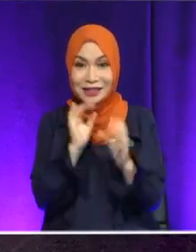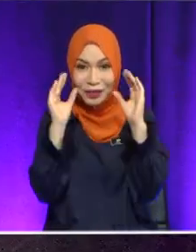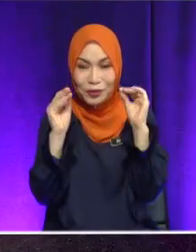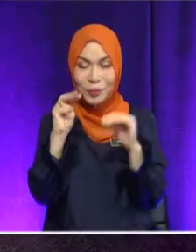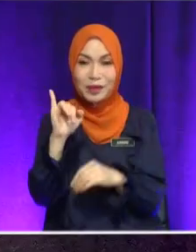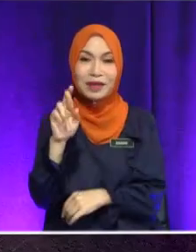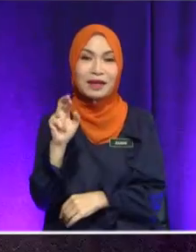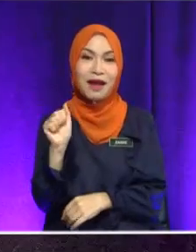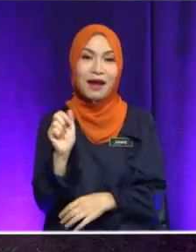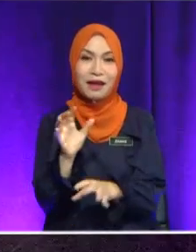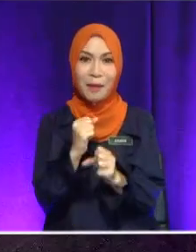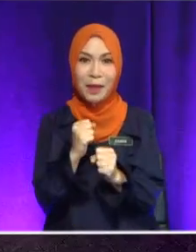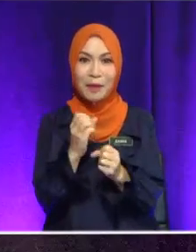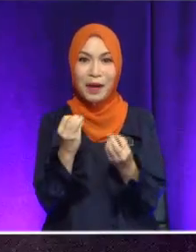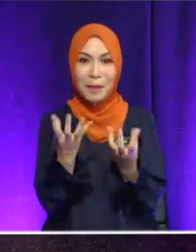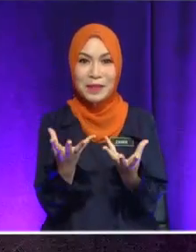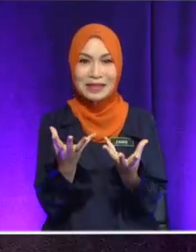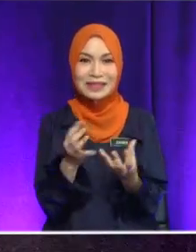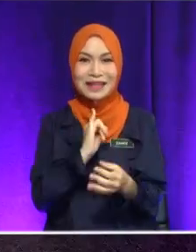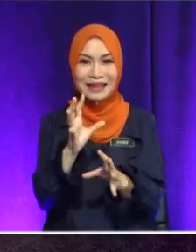bagi 10 bintang